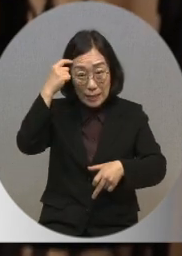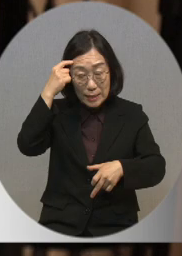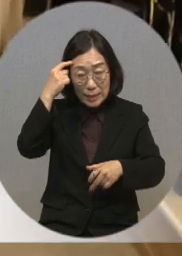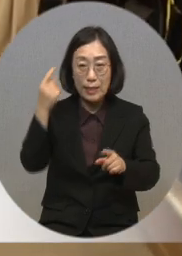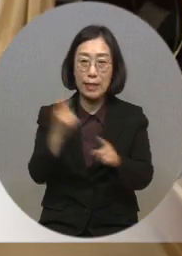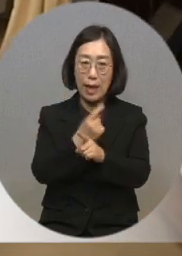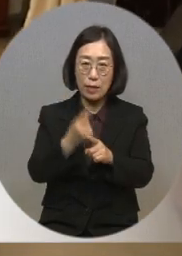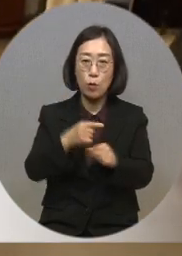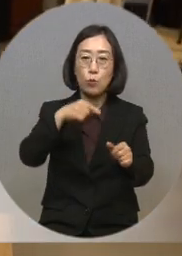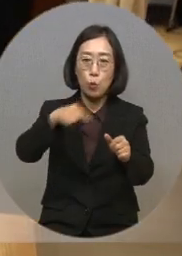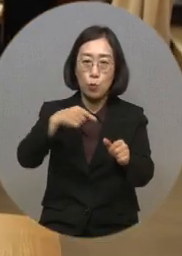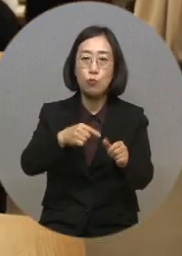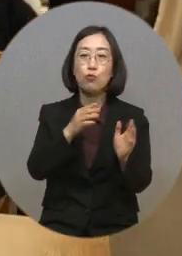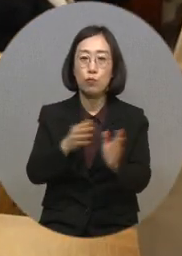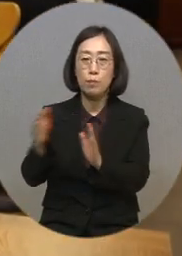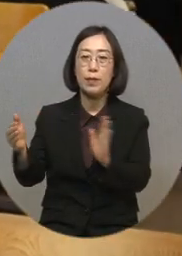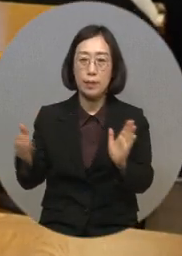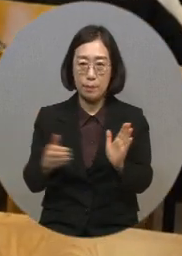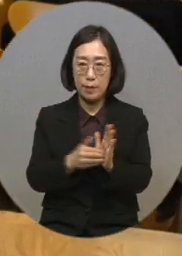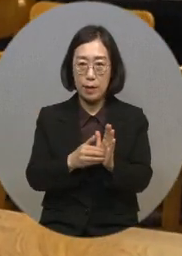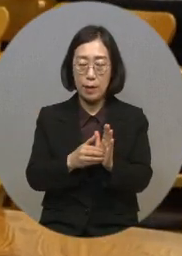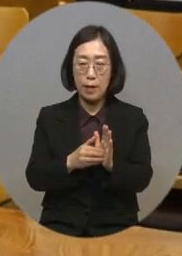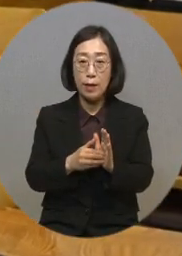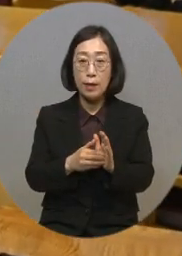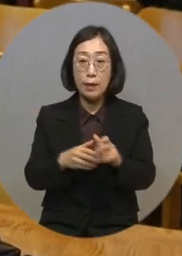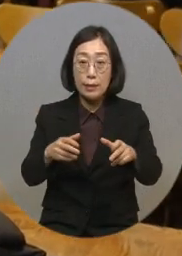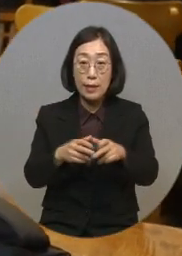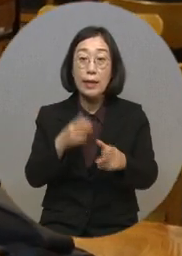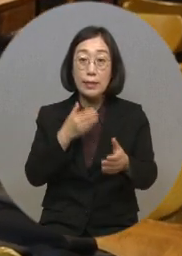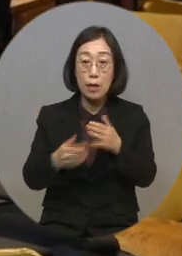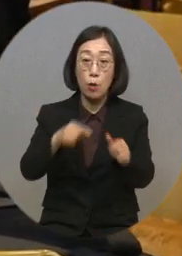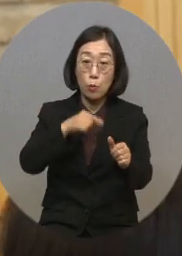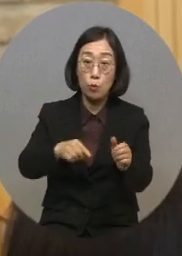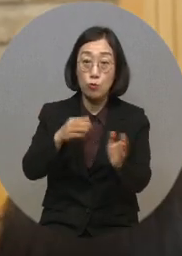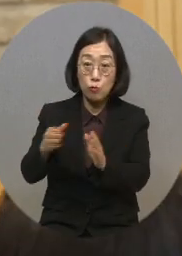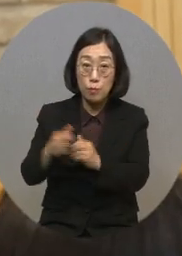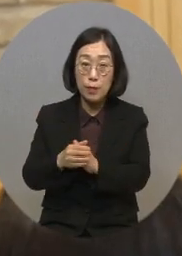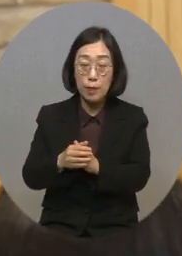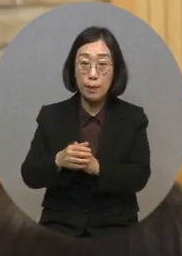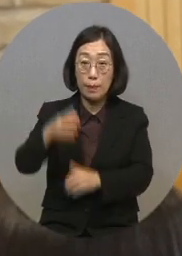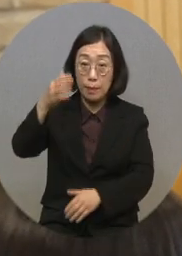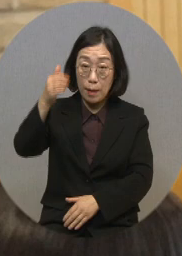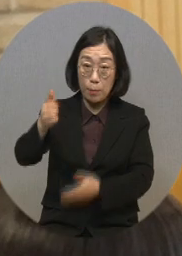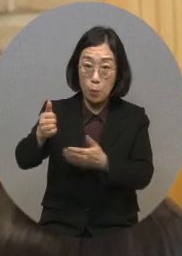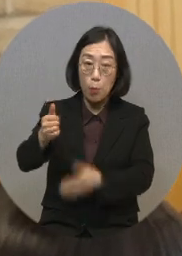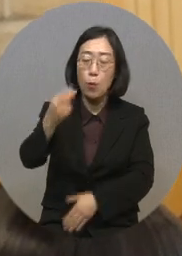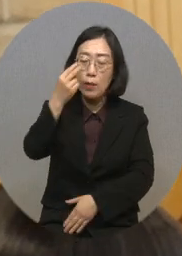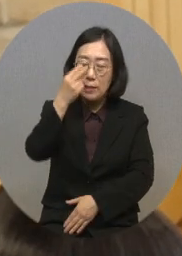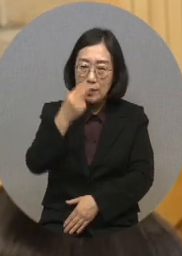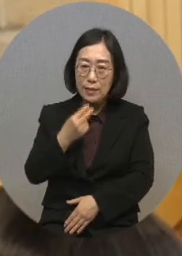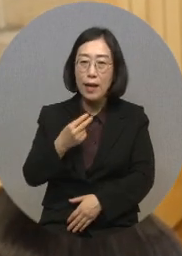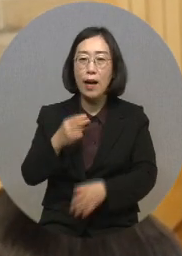준비하게 되었습니다. 장애인 체험 교육을 진행한 김갑주 대표 역시 시각장애인입니다.